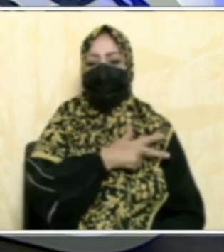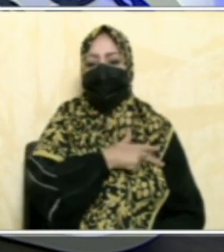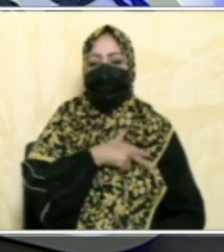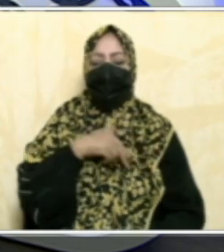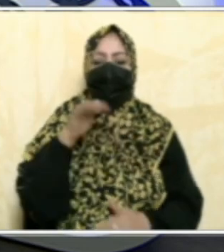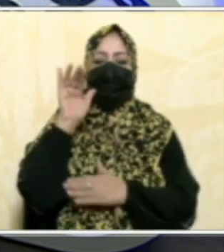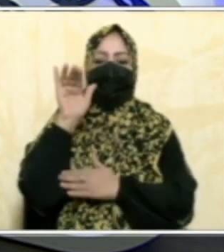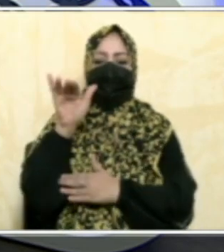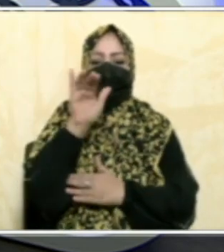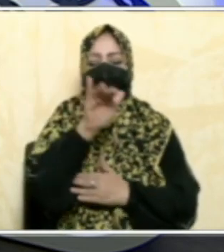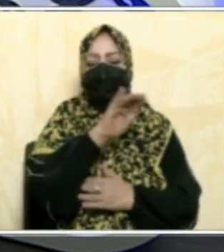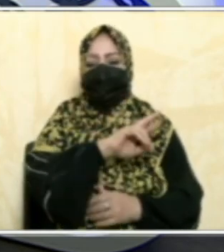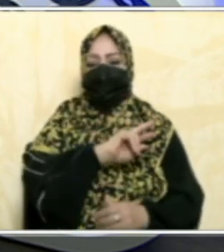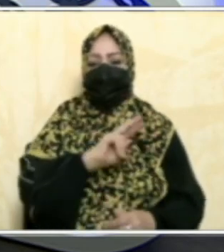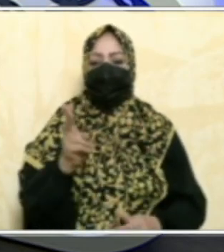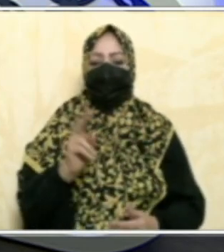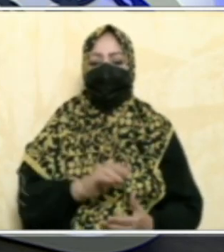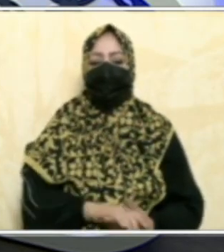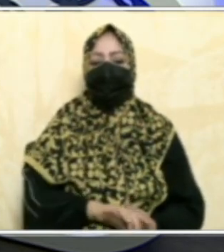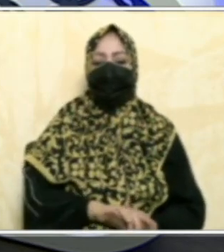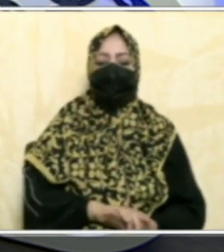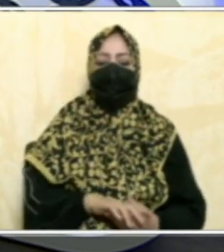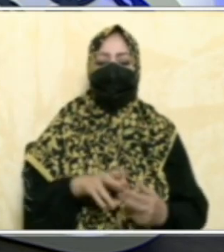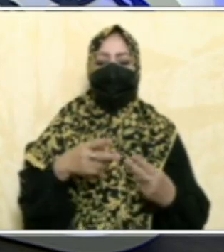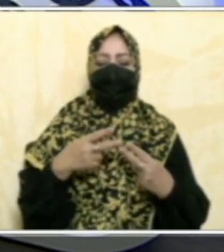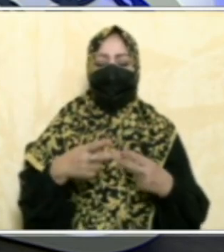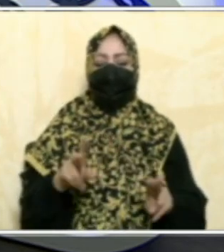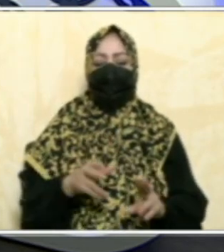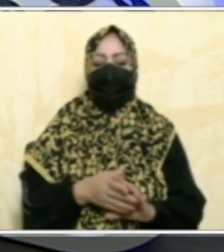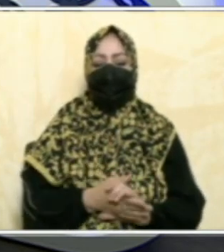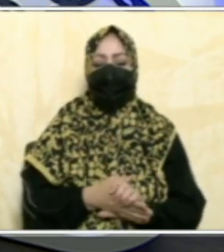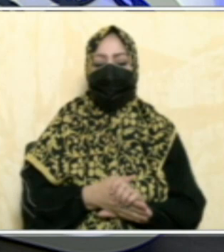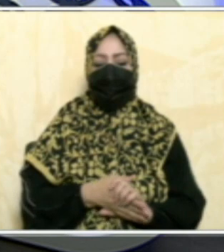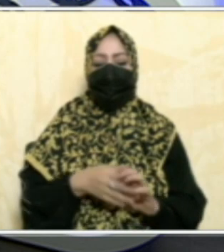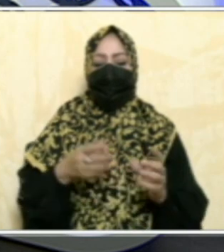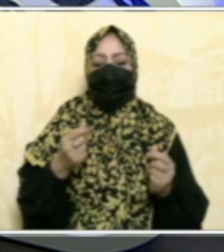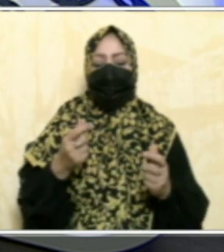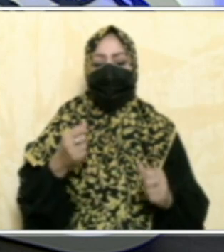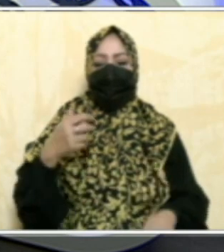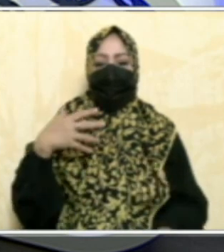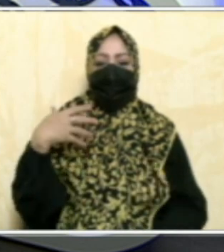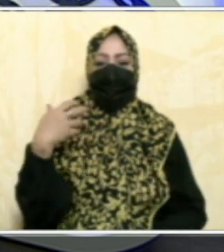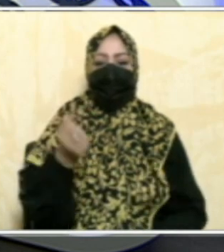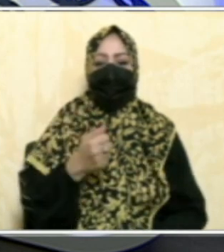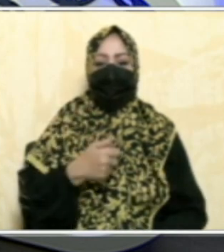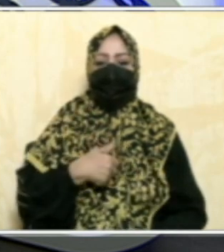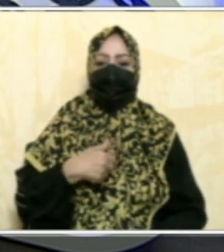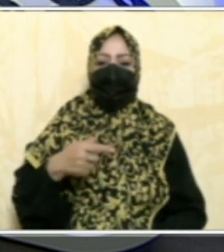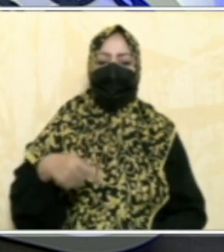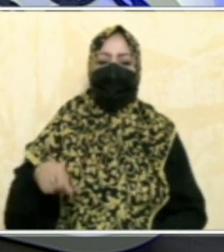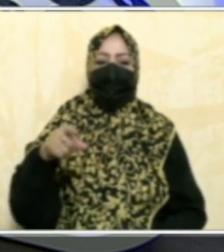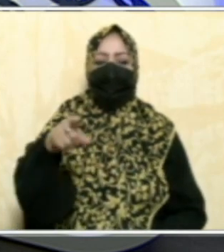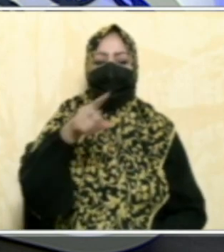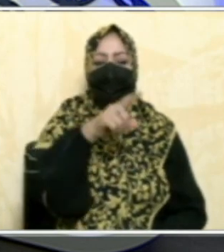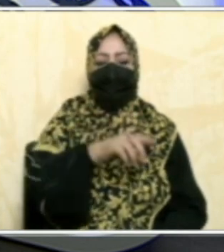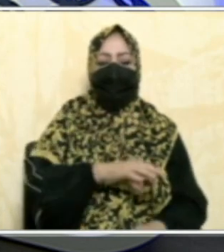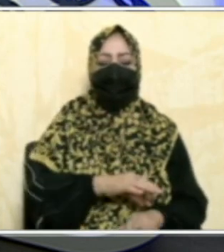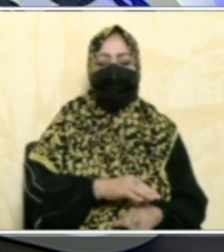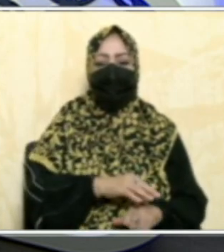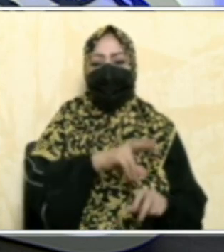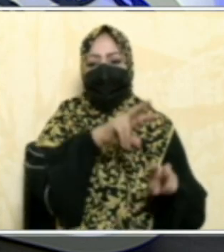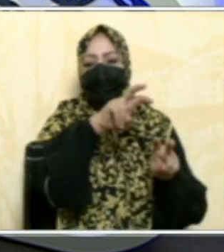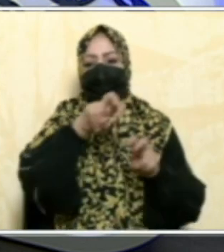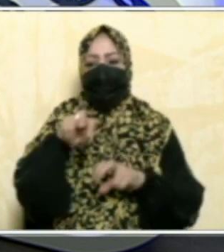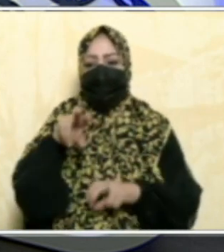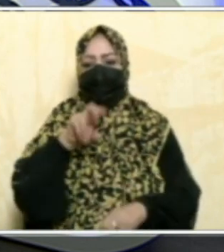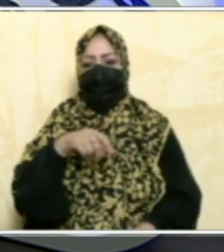هل مال الأمة يعني أنا أنت وأنا وأي مواطن له حق، هل هو موافق ولا لا؟ هل برضاه